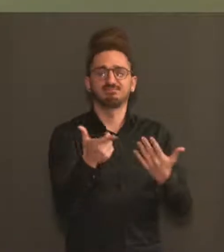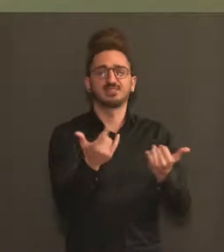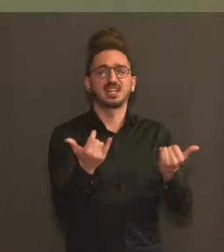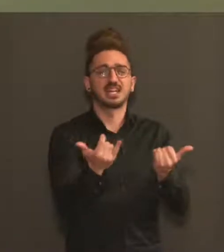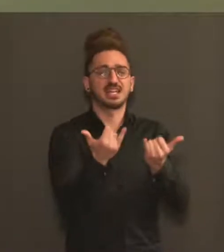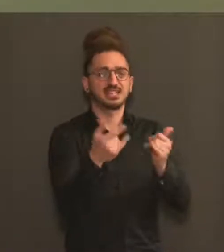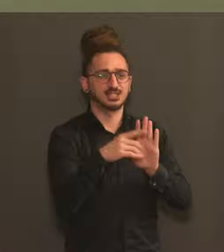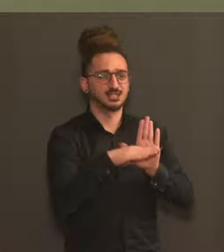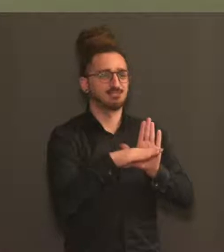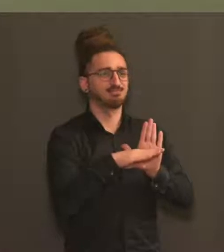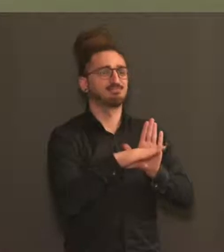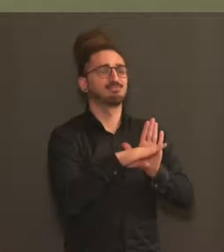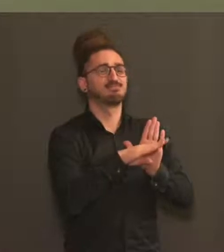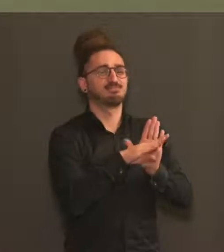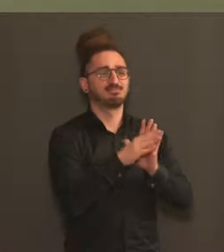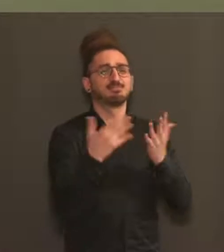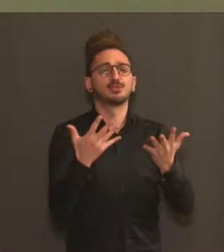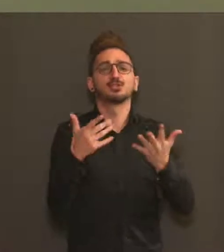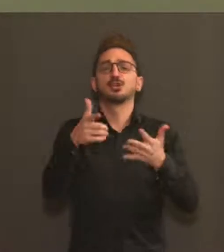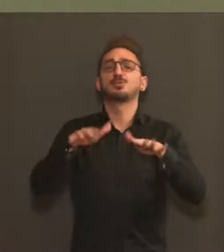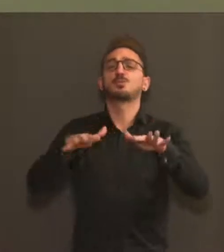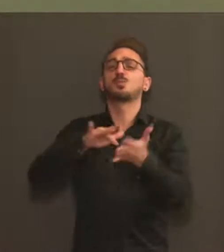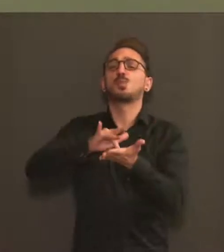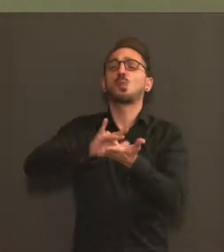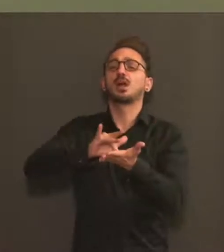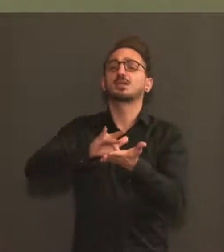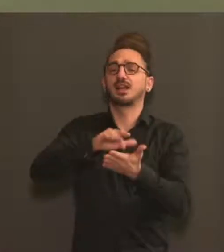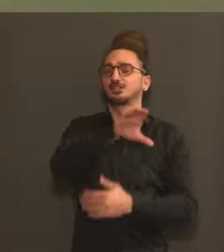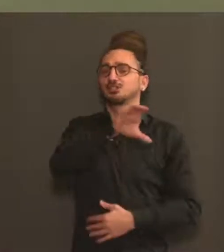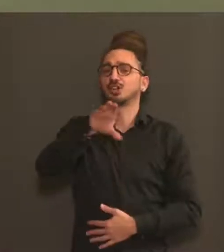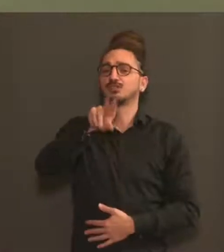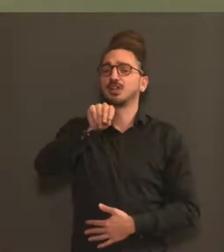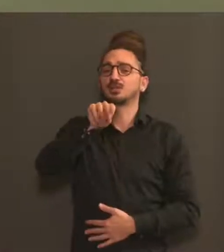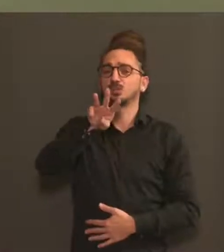de 123 nouvelles hospitalisations.